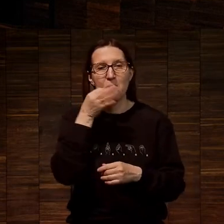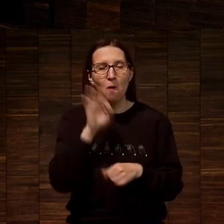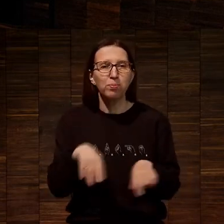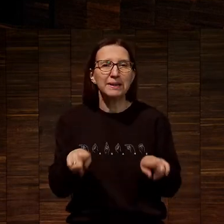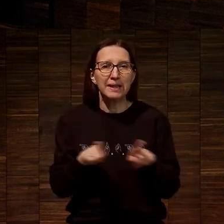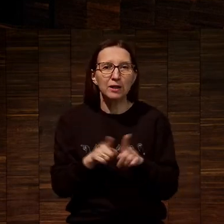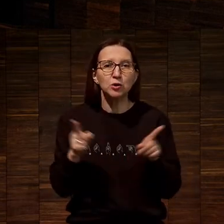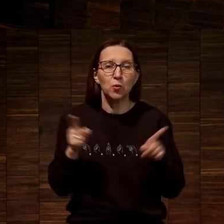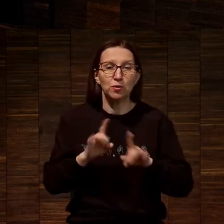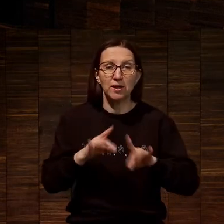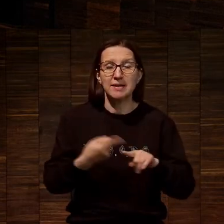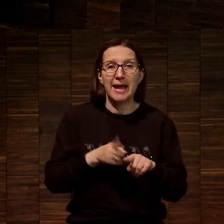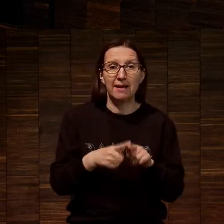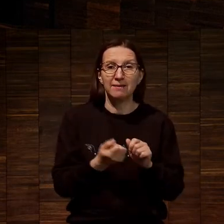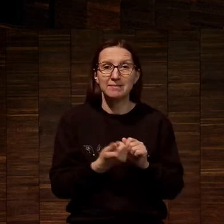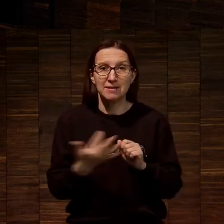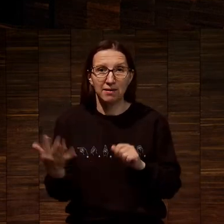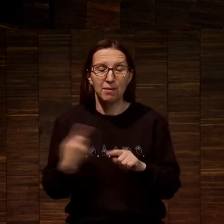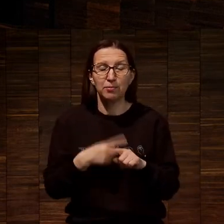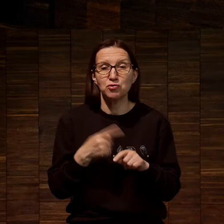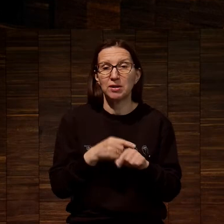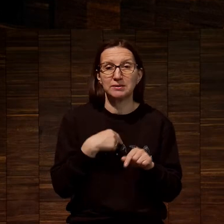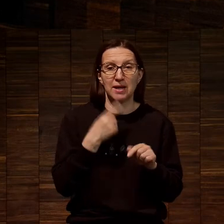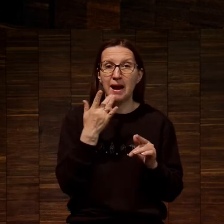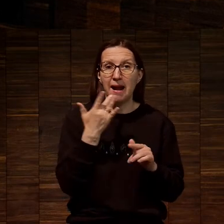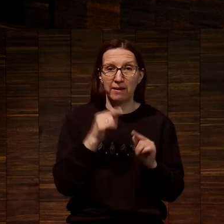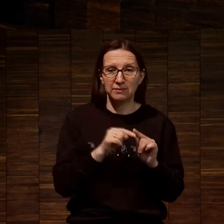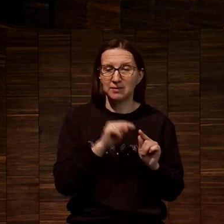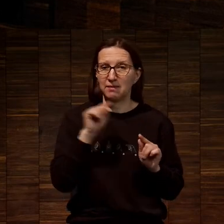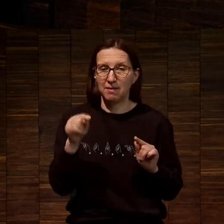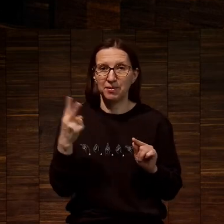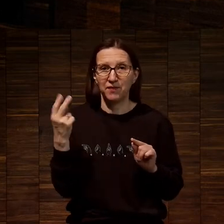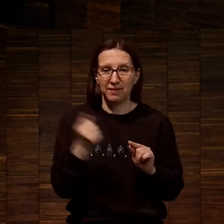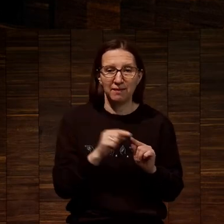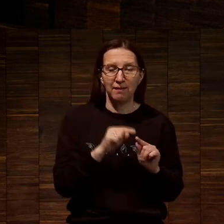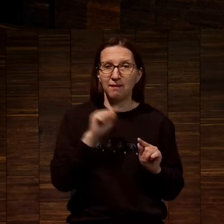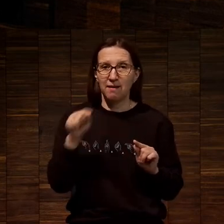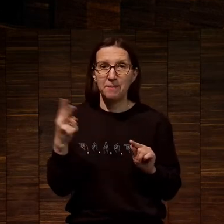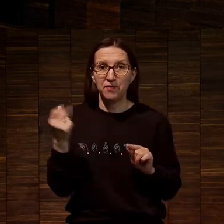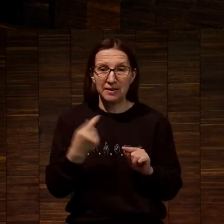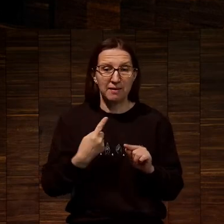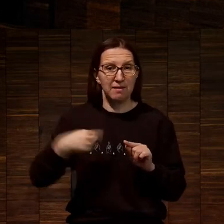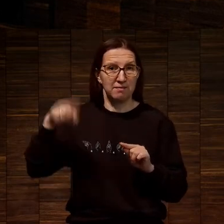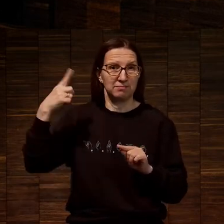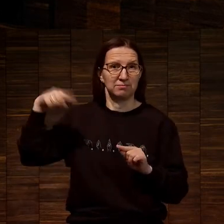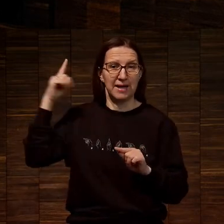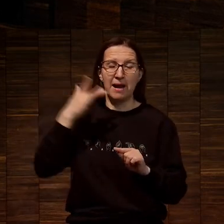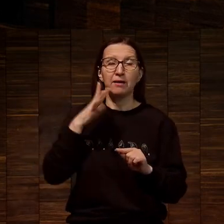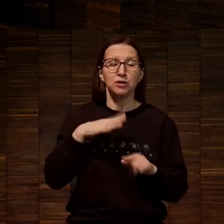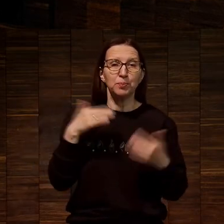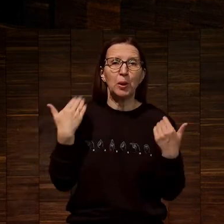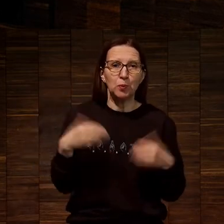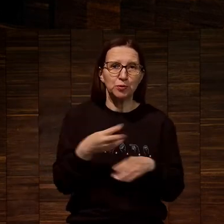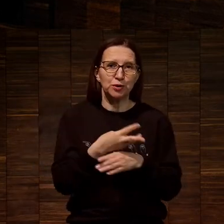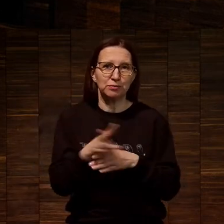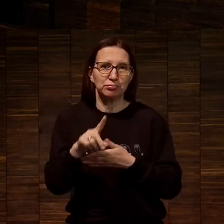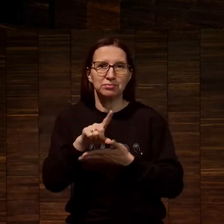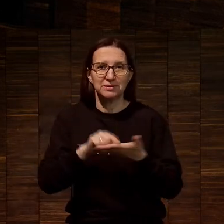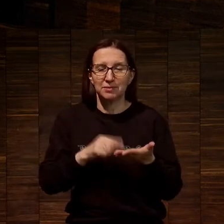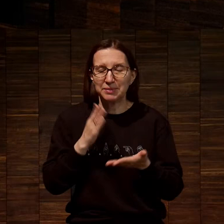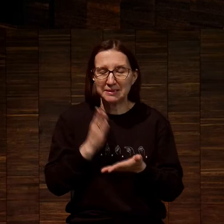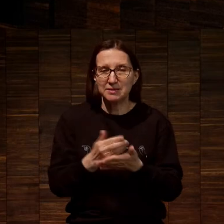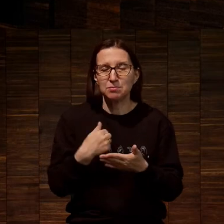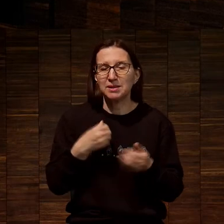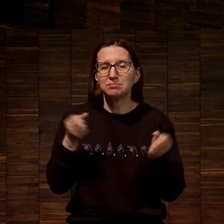скажу, что цикл у нас идет с шагом раз в две недели. И предыдущие лекции доступны онлайн. И мы собрали специально очень разных